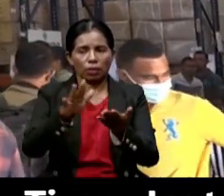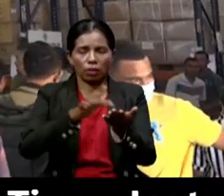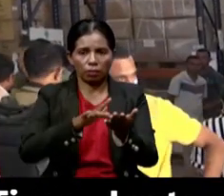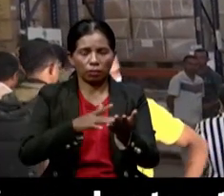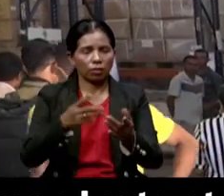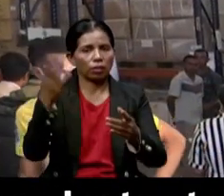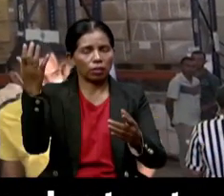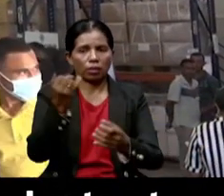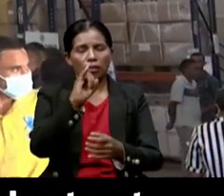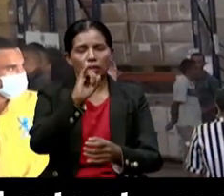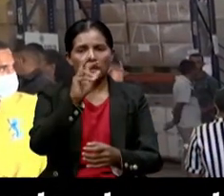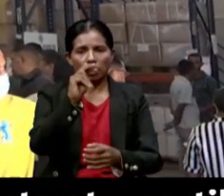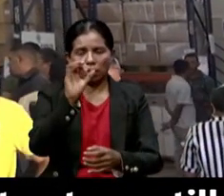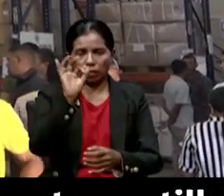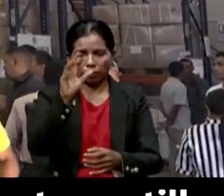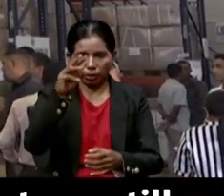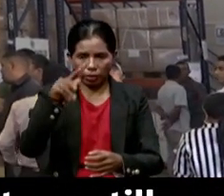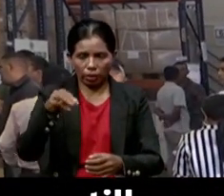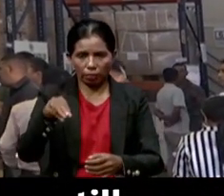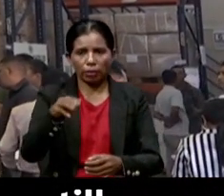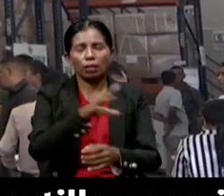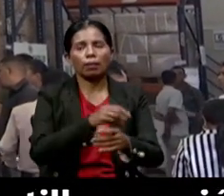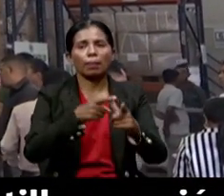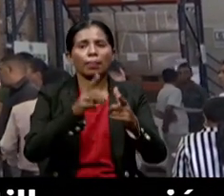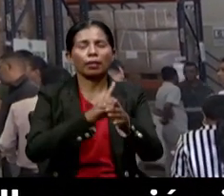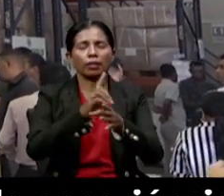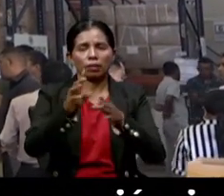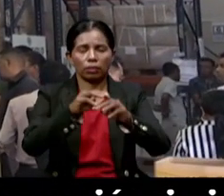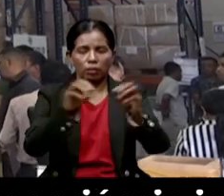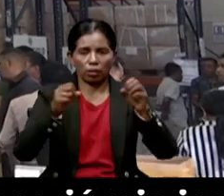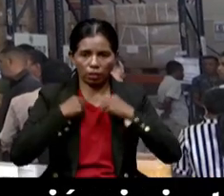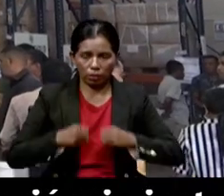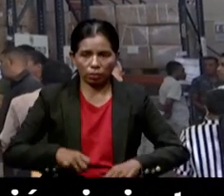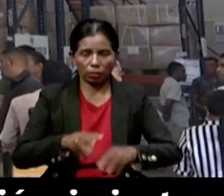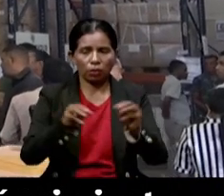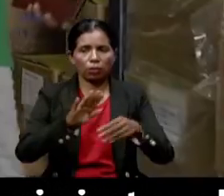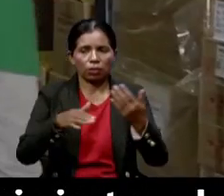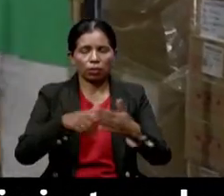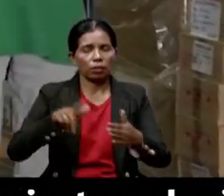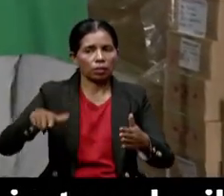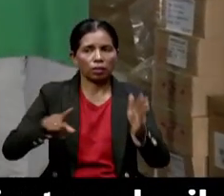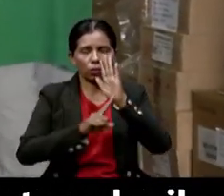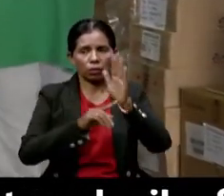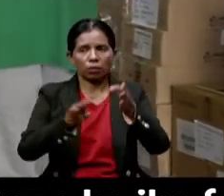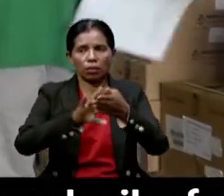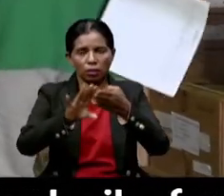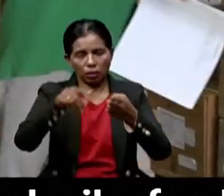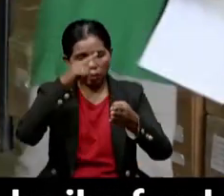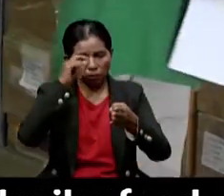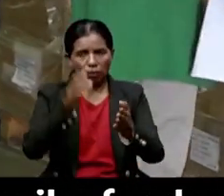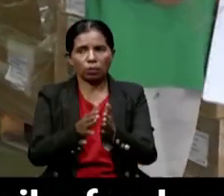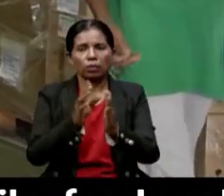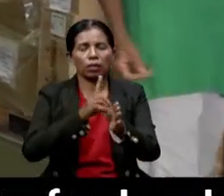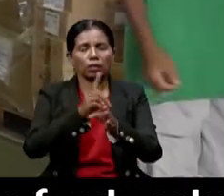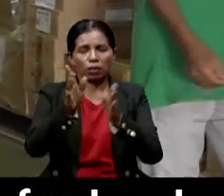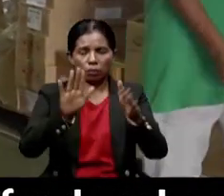i institutu nasional farmasia no produtu mediku diretur saude munisipiu sira maktardi atu hato pedidu tambanen ia husu ba